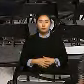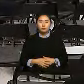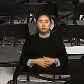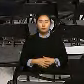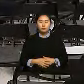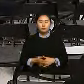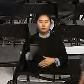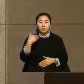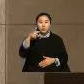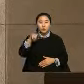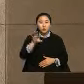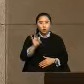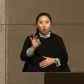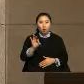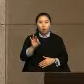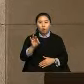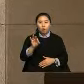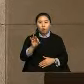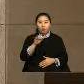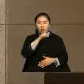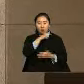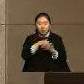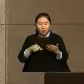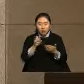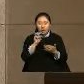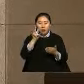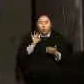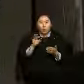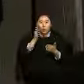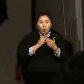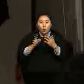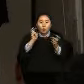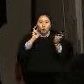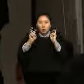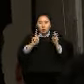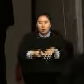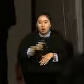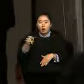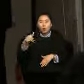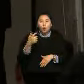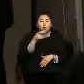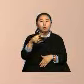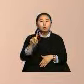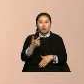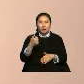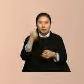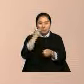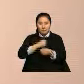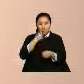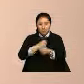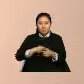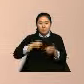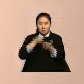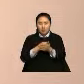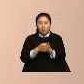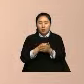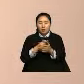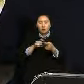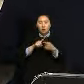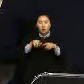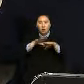지난해 말 정동균 양평군수가 적자에 허덕이는 양평공사를 공단으로 전환하겠다는 방침을 정한 이후 양평공사